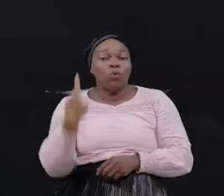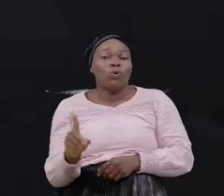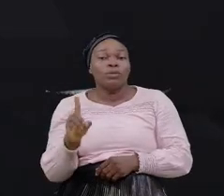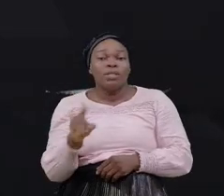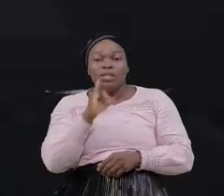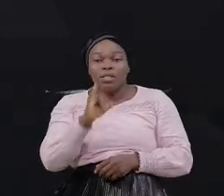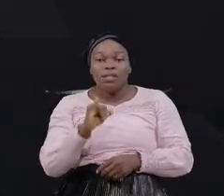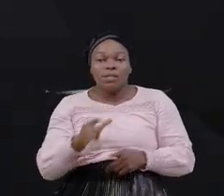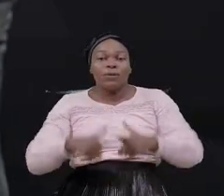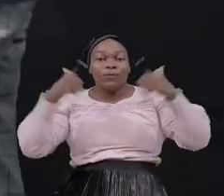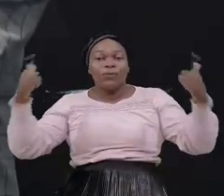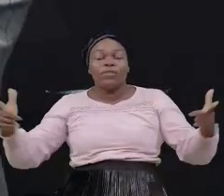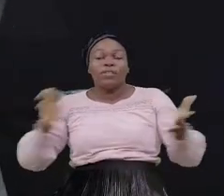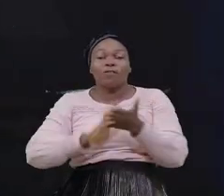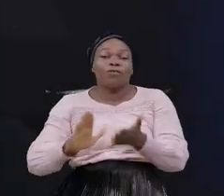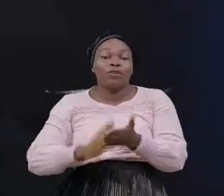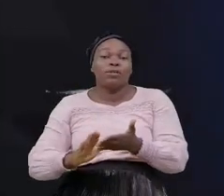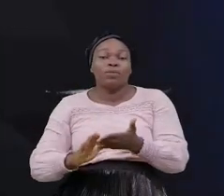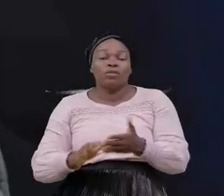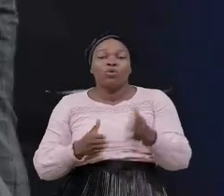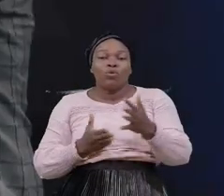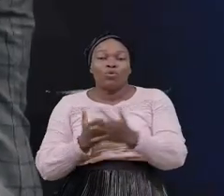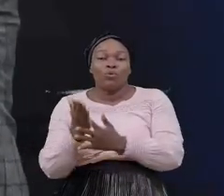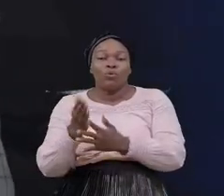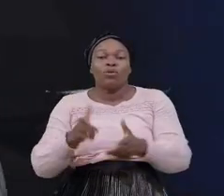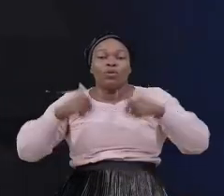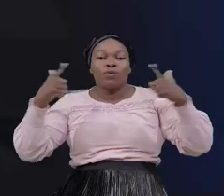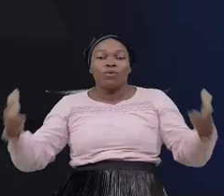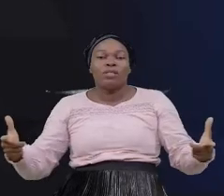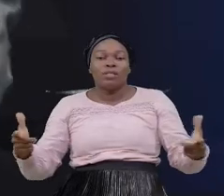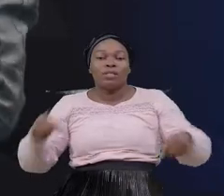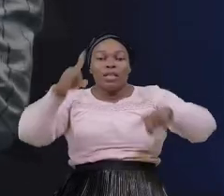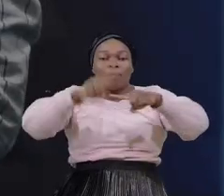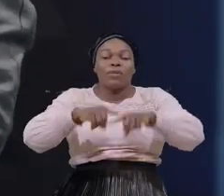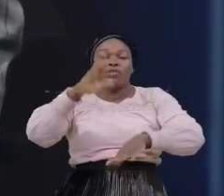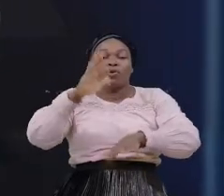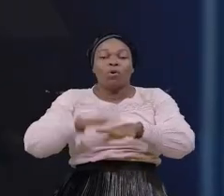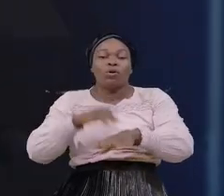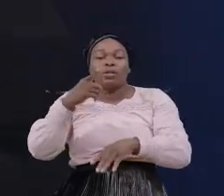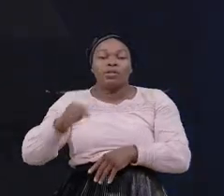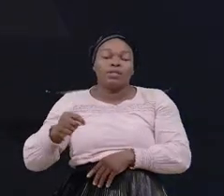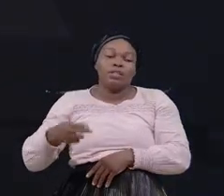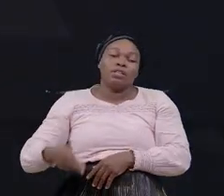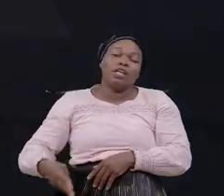C'est le grand pardon à travers la grande dépendance